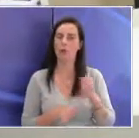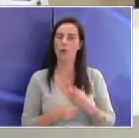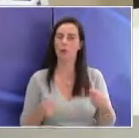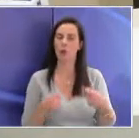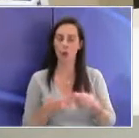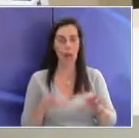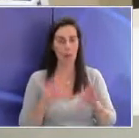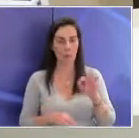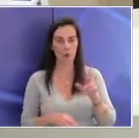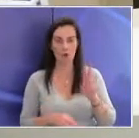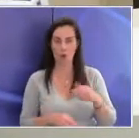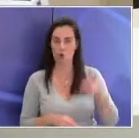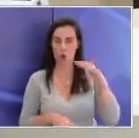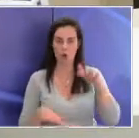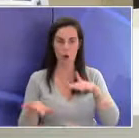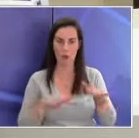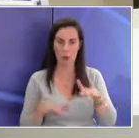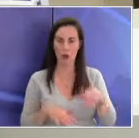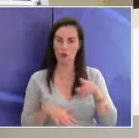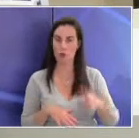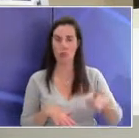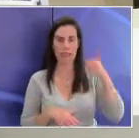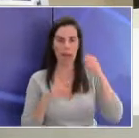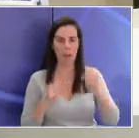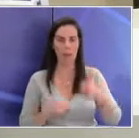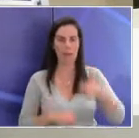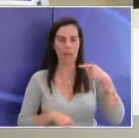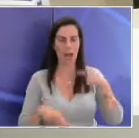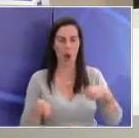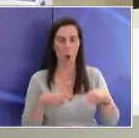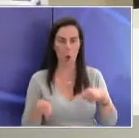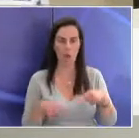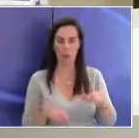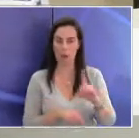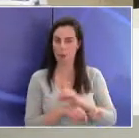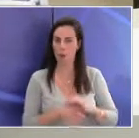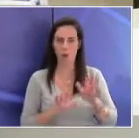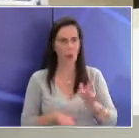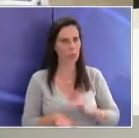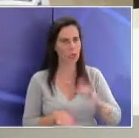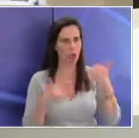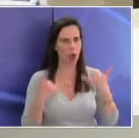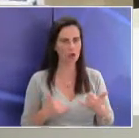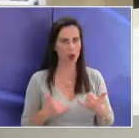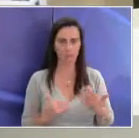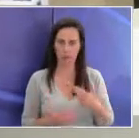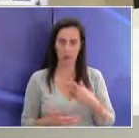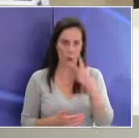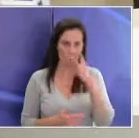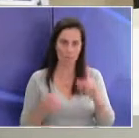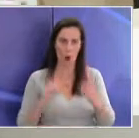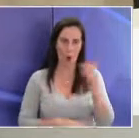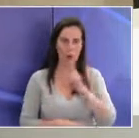את זה לבחירות. כי כשיש ראש ממשלה שהוא שר ביטחון ושר חוץ בתקופה מאוד רגישה, אנחנו רואים מה